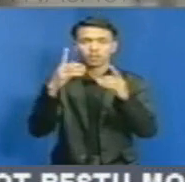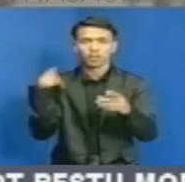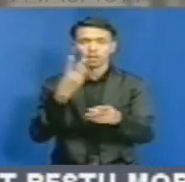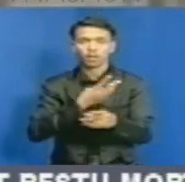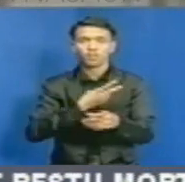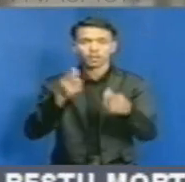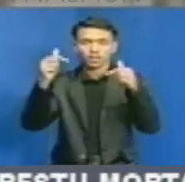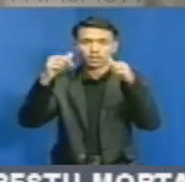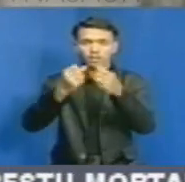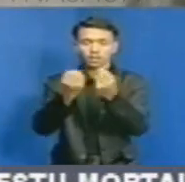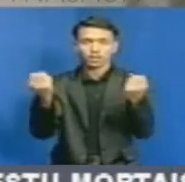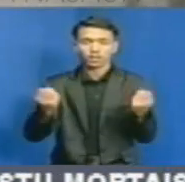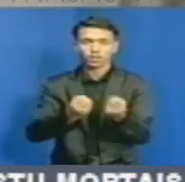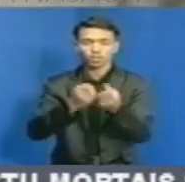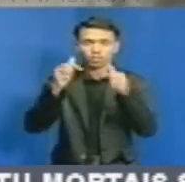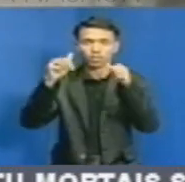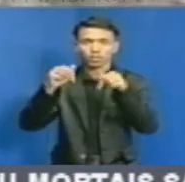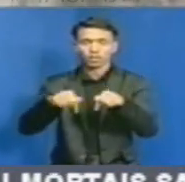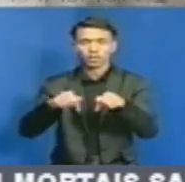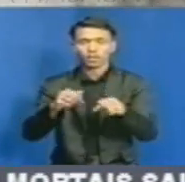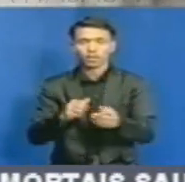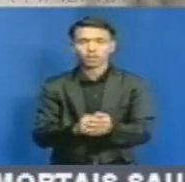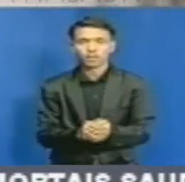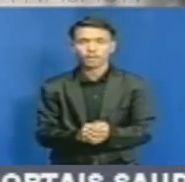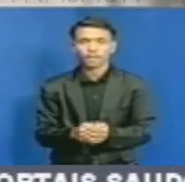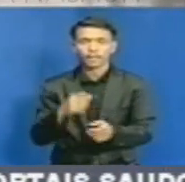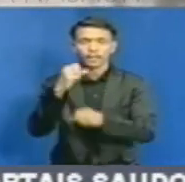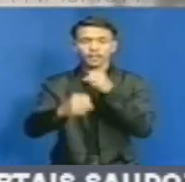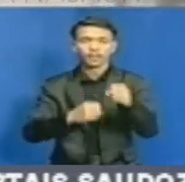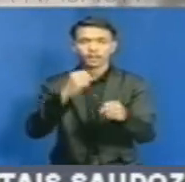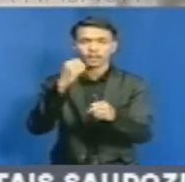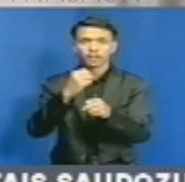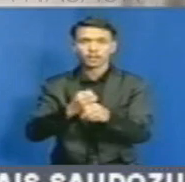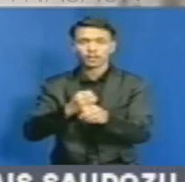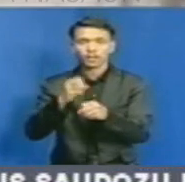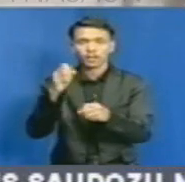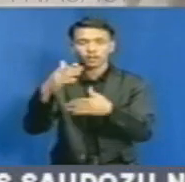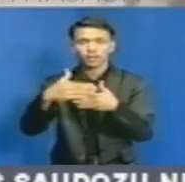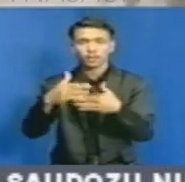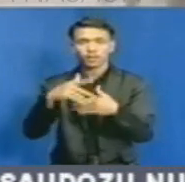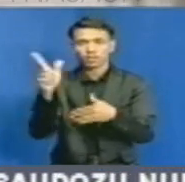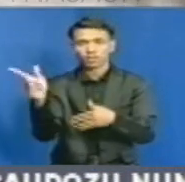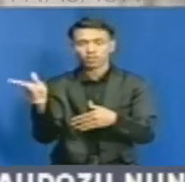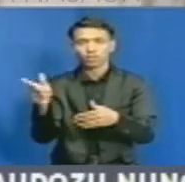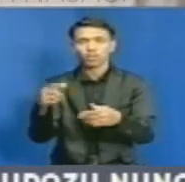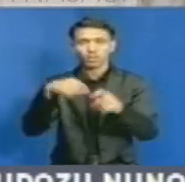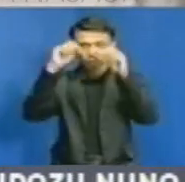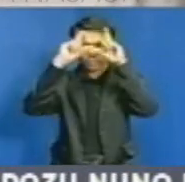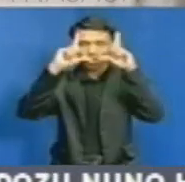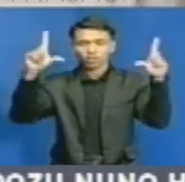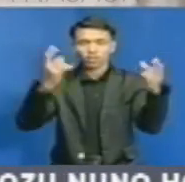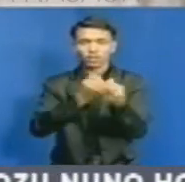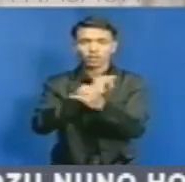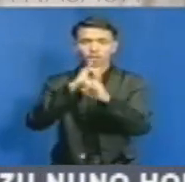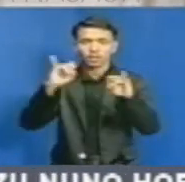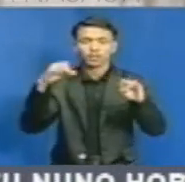cribas, su cribas ne kahlerik tebes bebe. Mas durante tinan, besi kona ruan lulu, timor ukun an, mabe